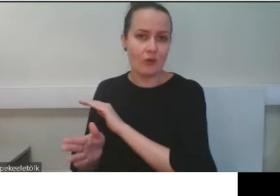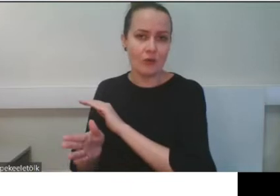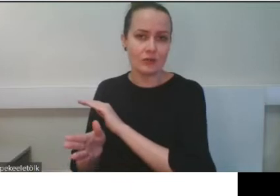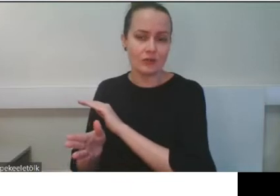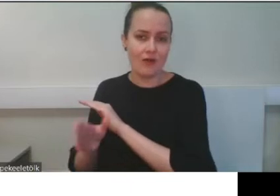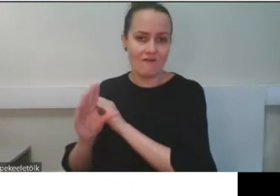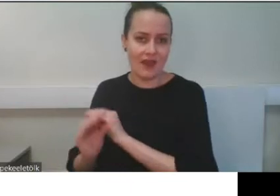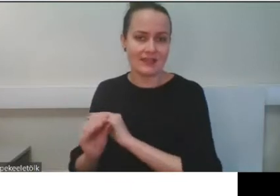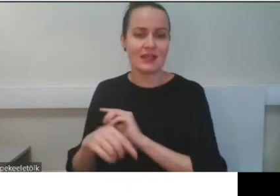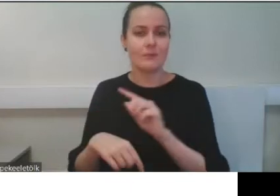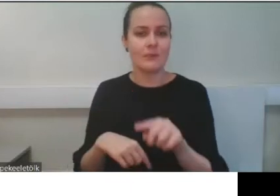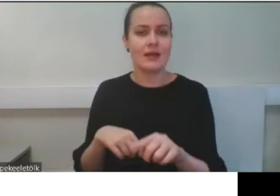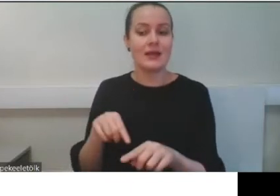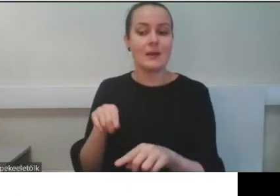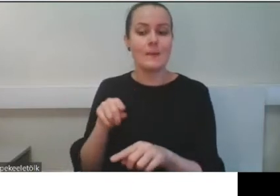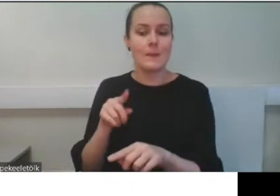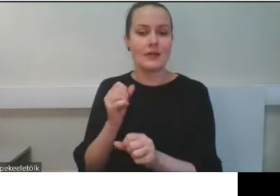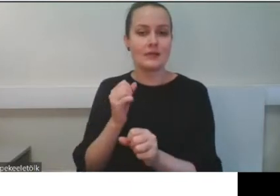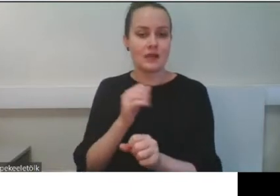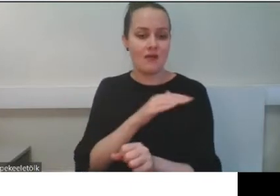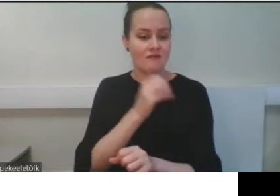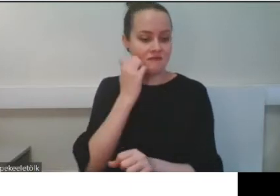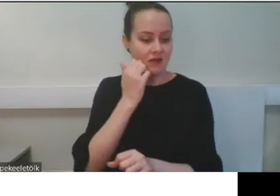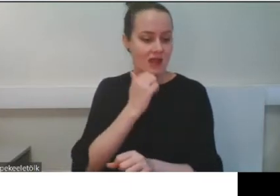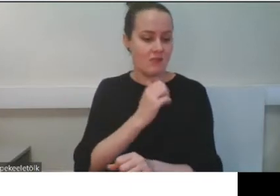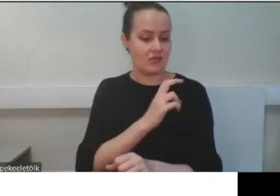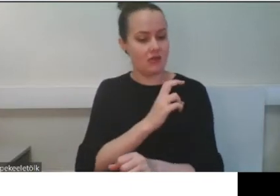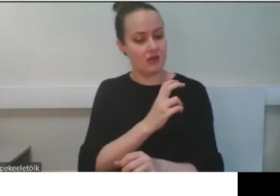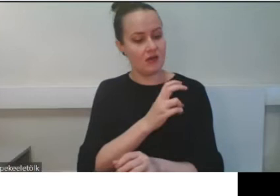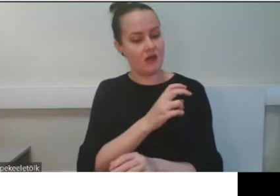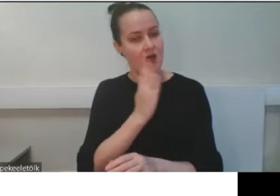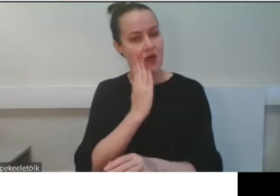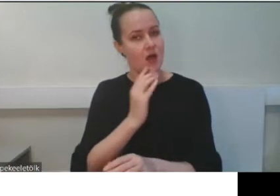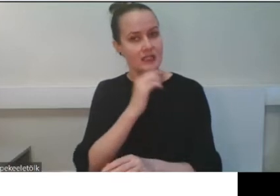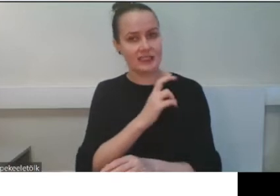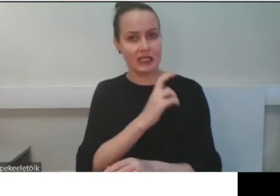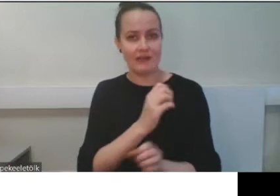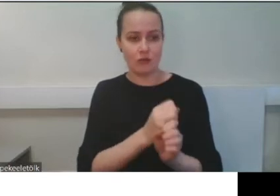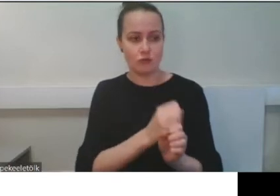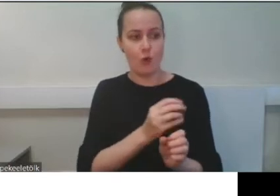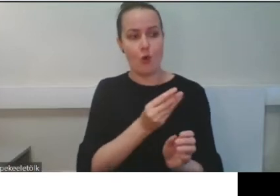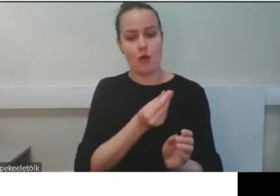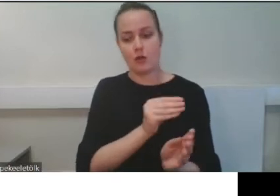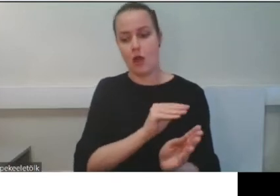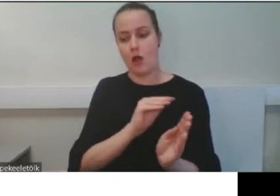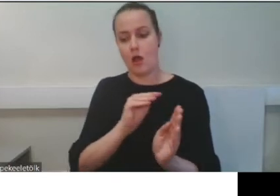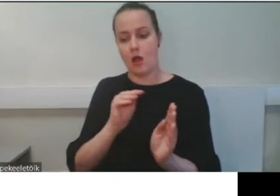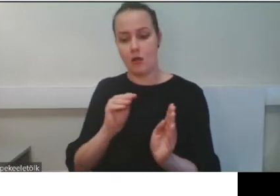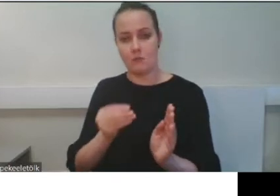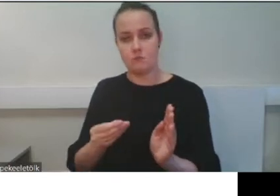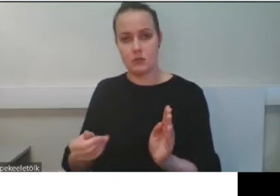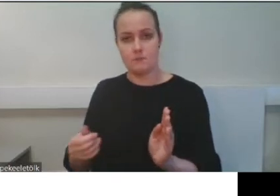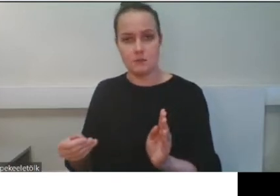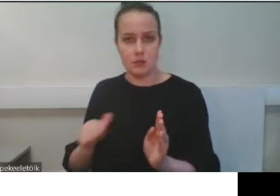alati koos hüvitiste mõjuga vaadata . aga meie oleme alati püüdnud need mõlemad välja tuua ,